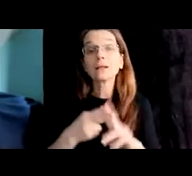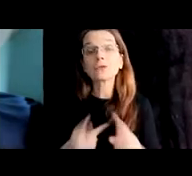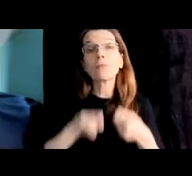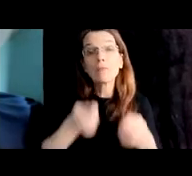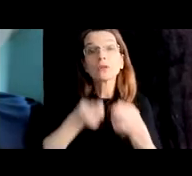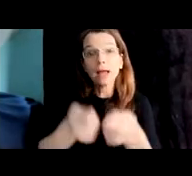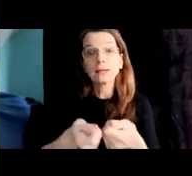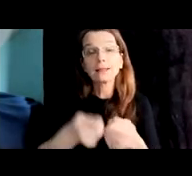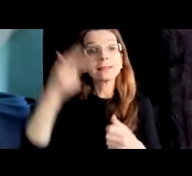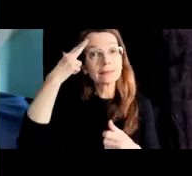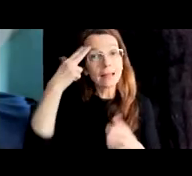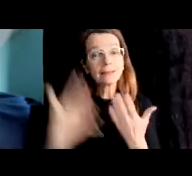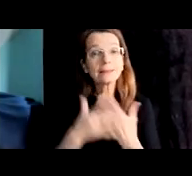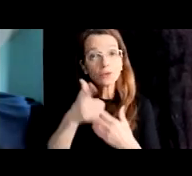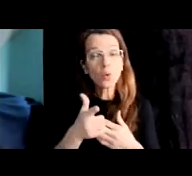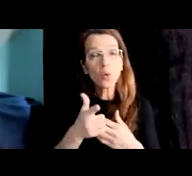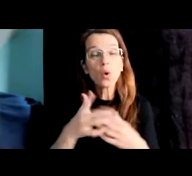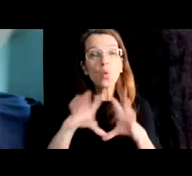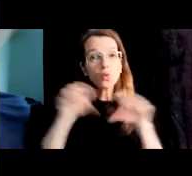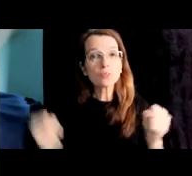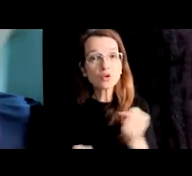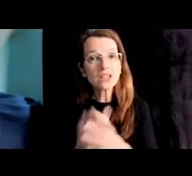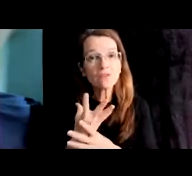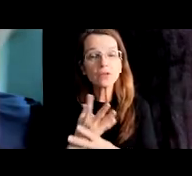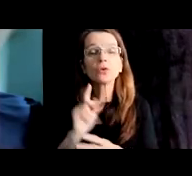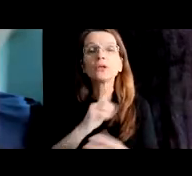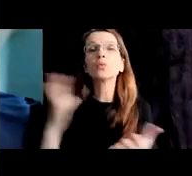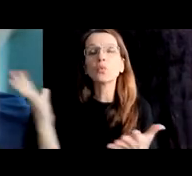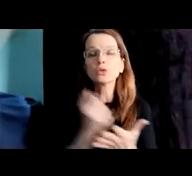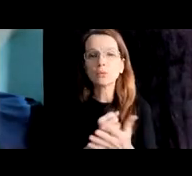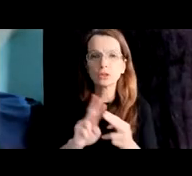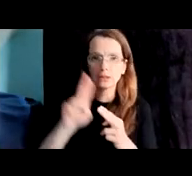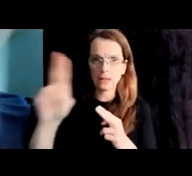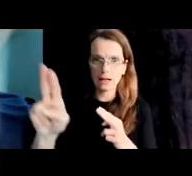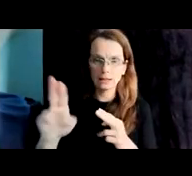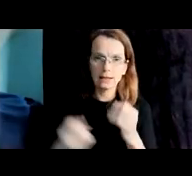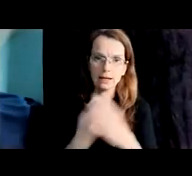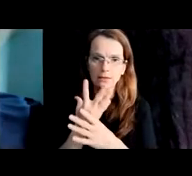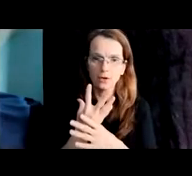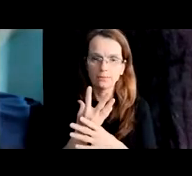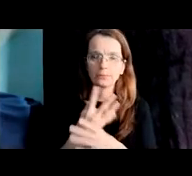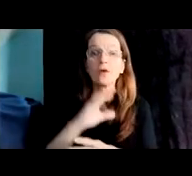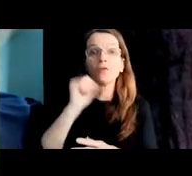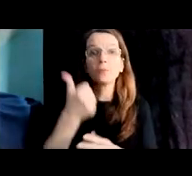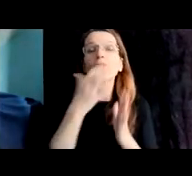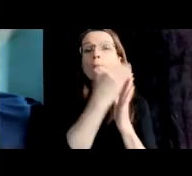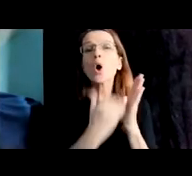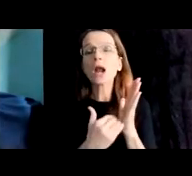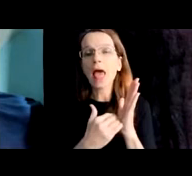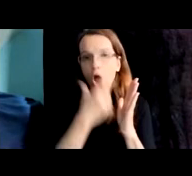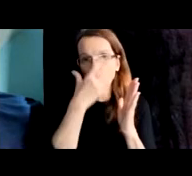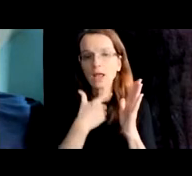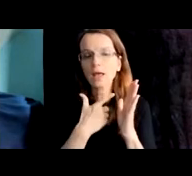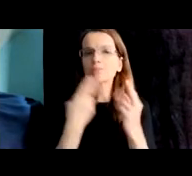njeno vzpostavitev in uspešen nadaljnji razvoj. V prvem poglavju monografije se nam je zdelo